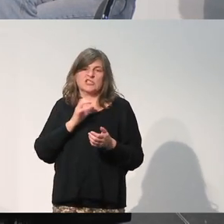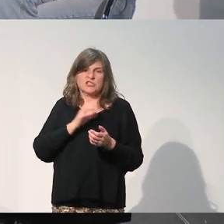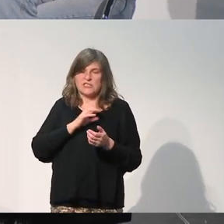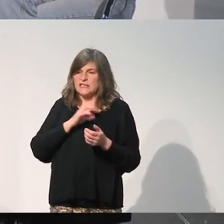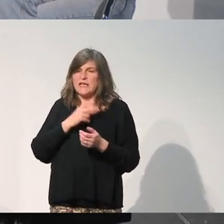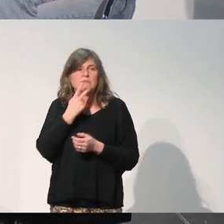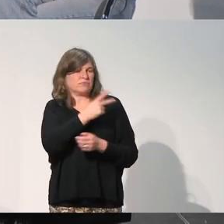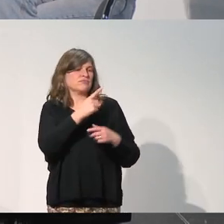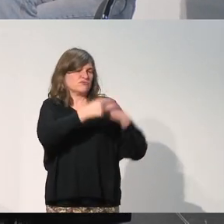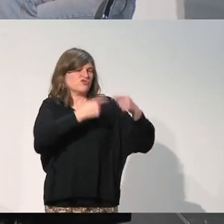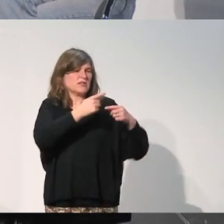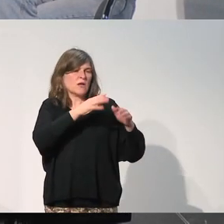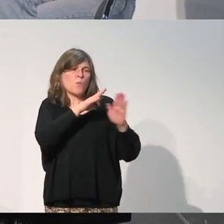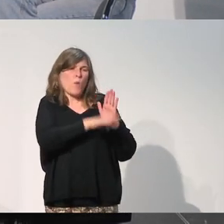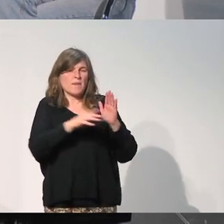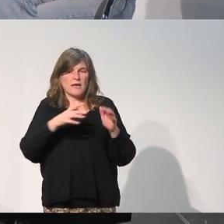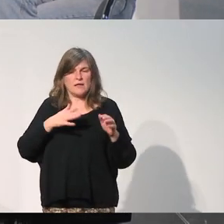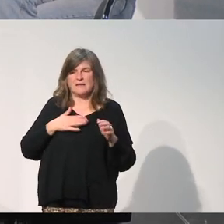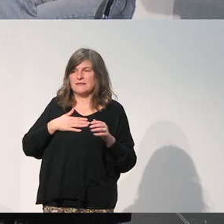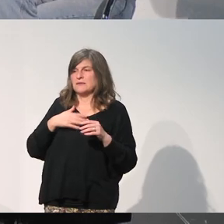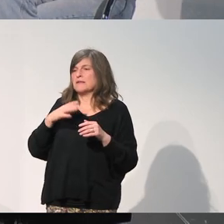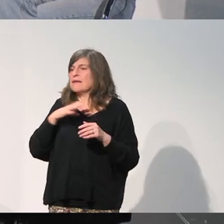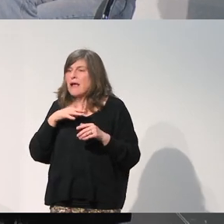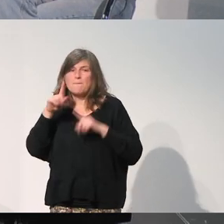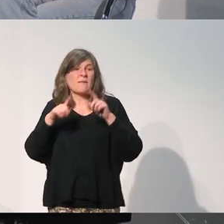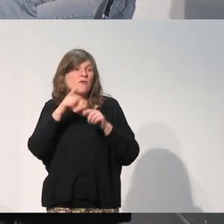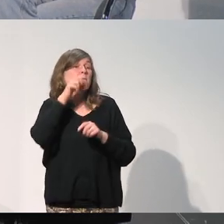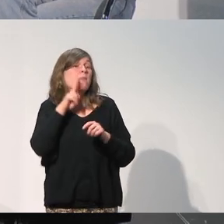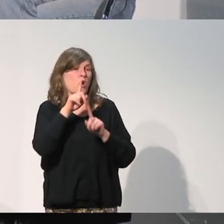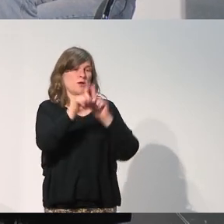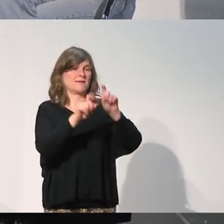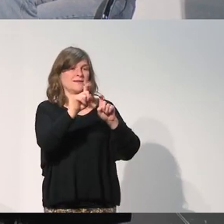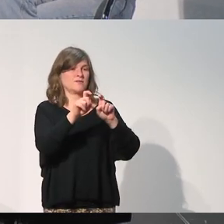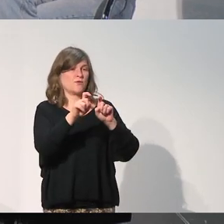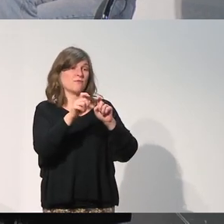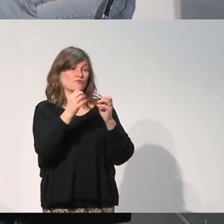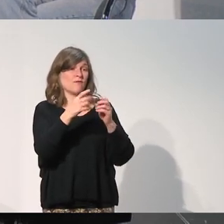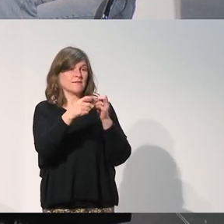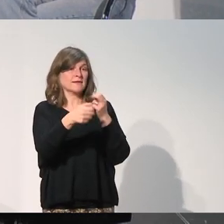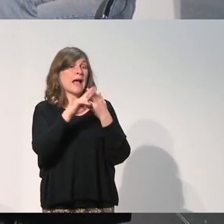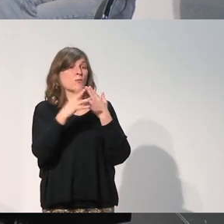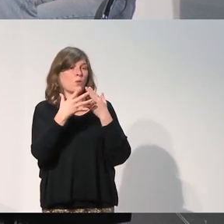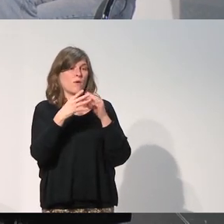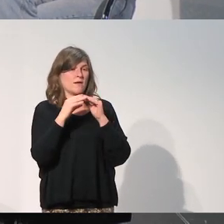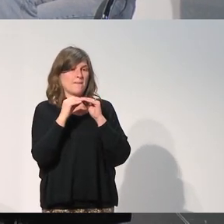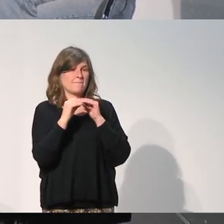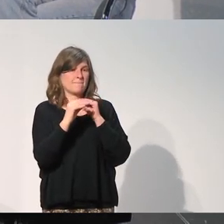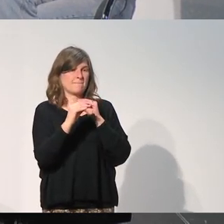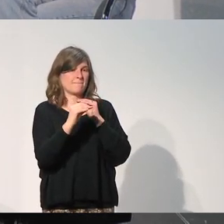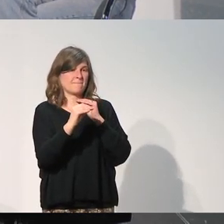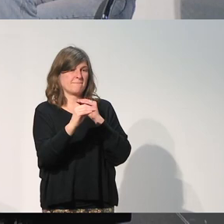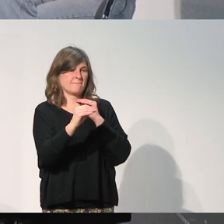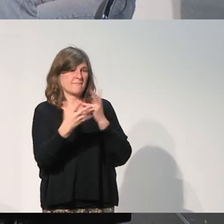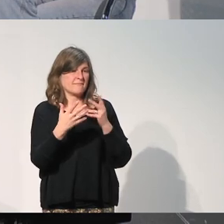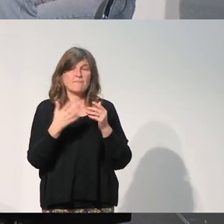génération peut-être un peu moins, mais sur ma génération vraiment beaucoup, quand on pose des questions à nos parents, etc., on fait face à des silences, vraiment tous les gens de ma génération, exilés, pas exilés,